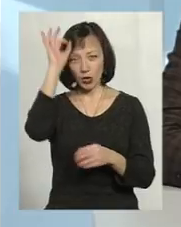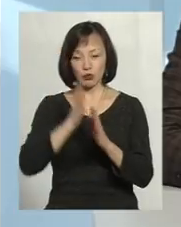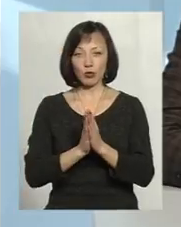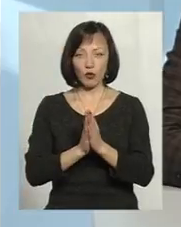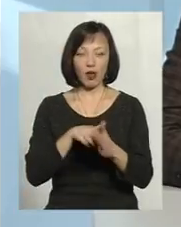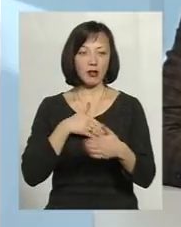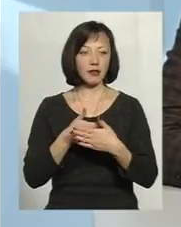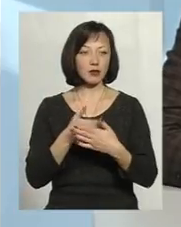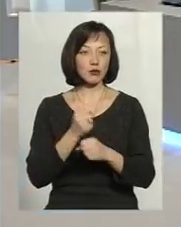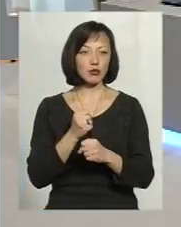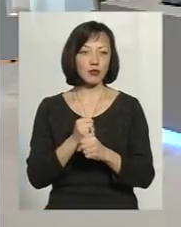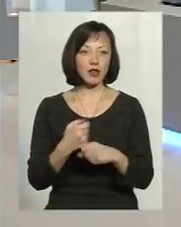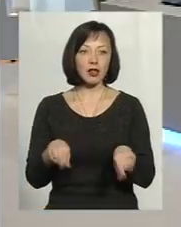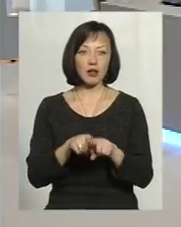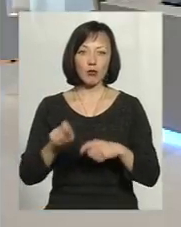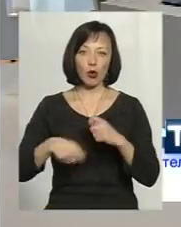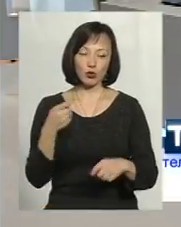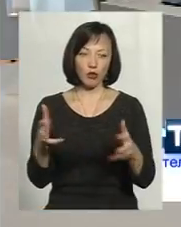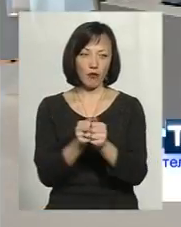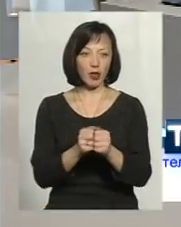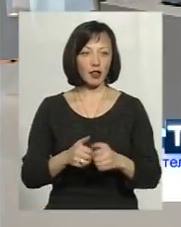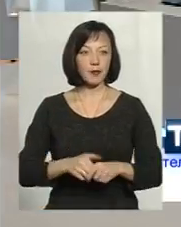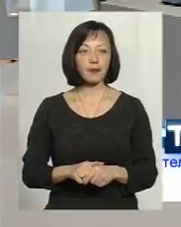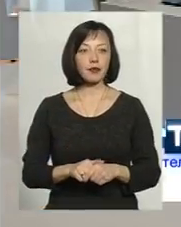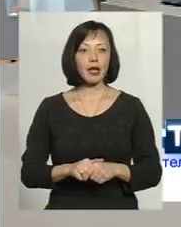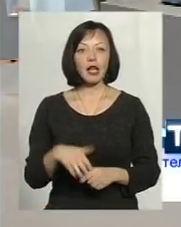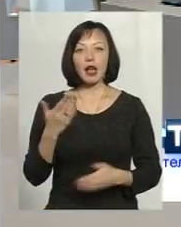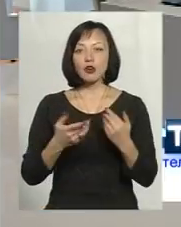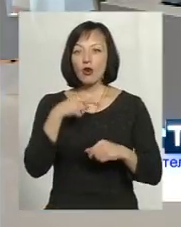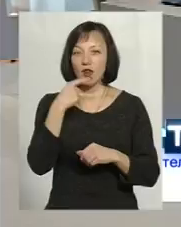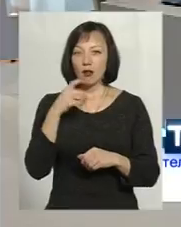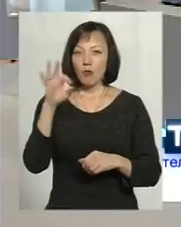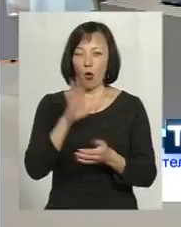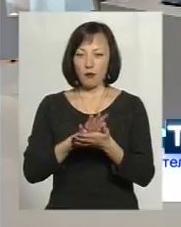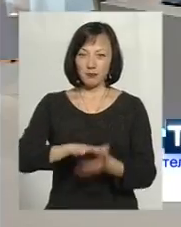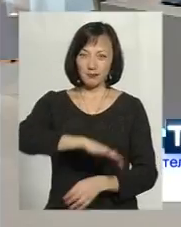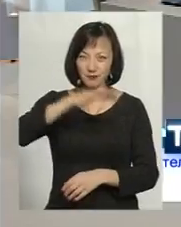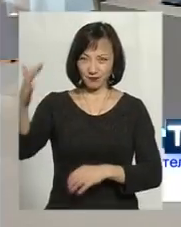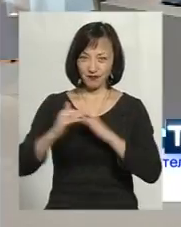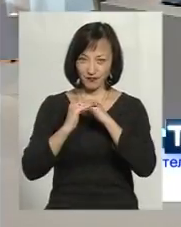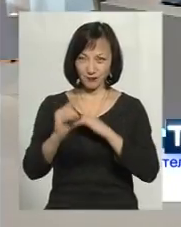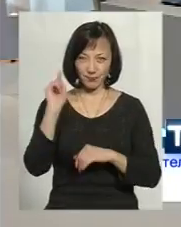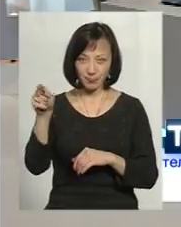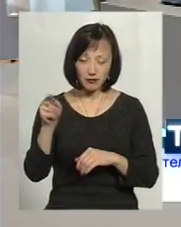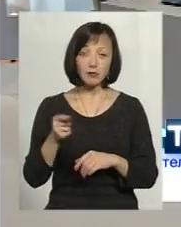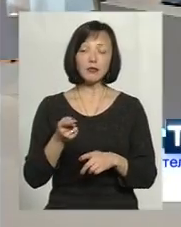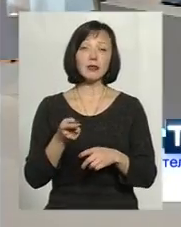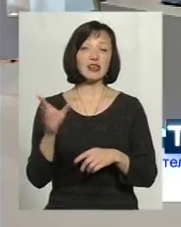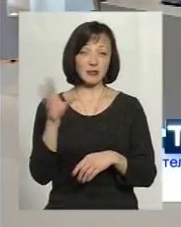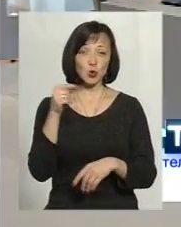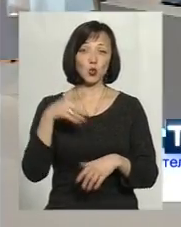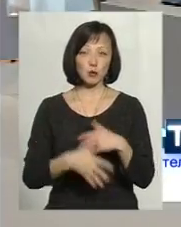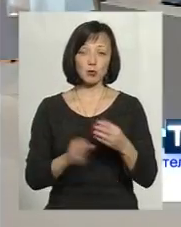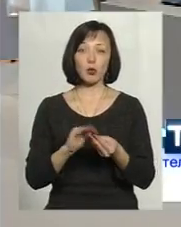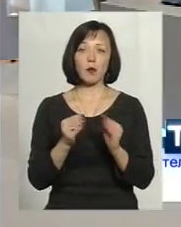аби вона активніше працювала і все-таки таких порушників ловила. Якщо говорити про полігон, Власне, звичайно, що всі розуміють,